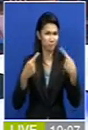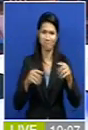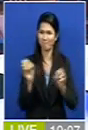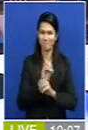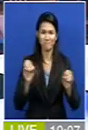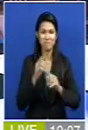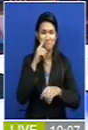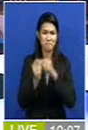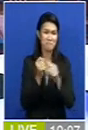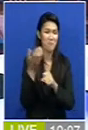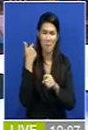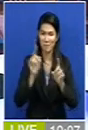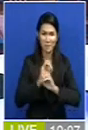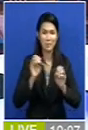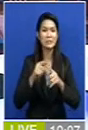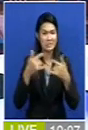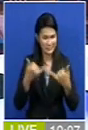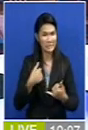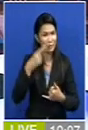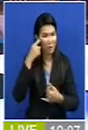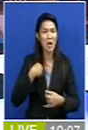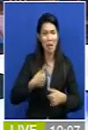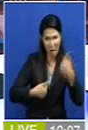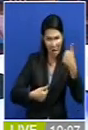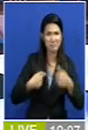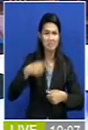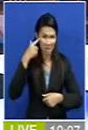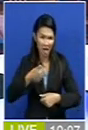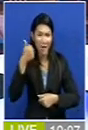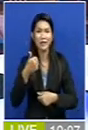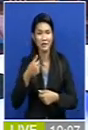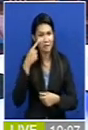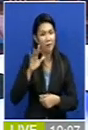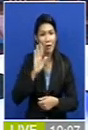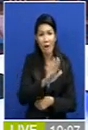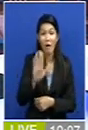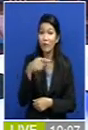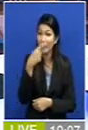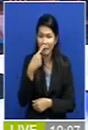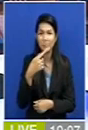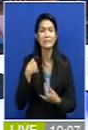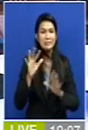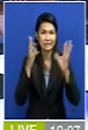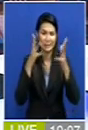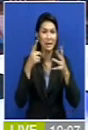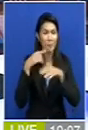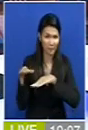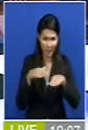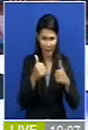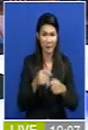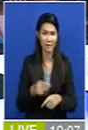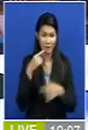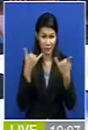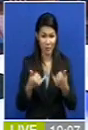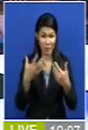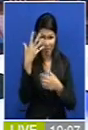ทกันเหมือนทีมที่ผ่านมานะคะก็มั่นใจว่าทีมตัวเองจะเอาชนะคู่แข่งได้คุณผู้ชมอยู่ฝั่งทีมไหนนะคะก็ร่วมเชียร์ไปพร้อมกันส่วนโปร